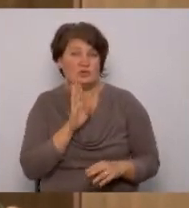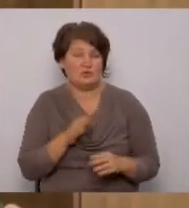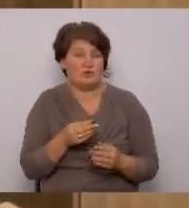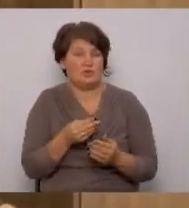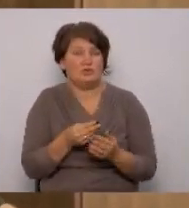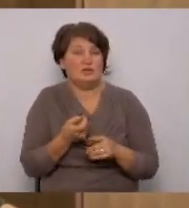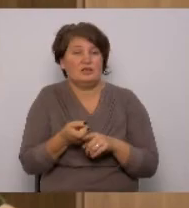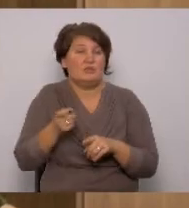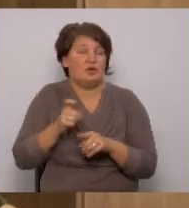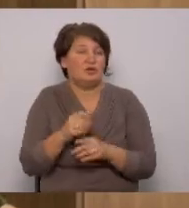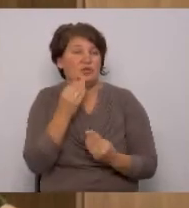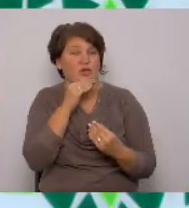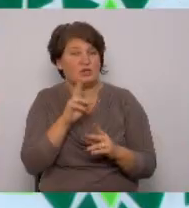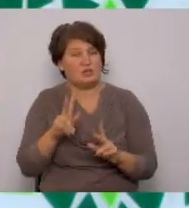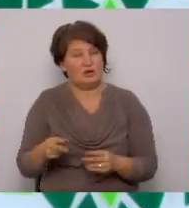більше за будь-який гріш».